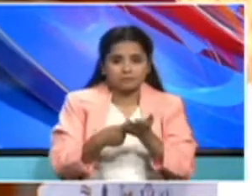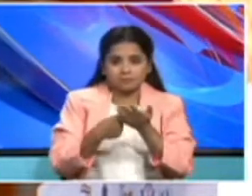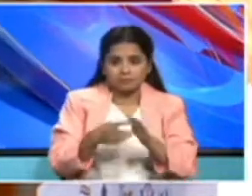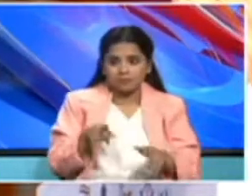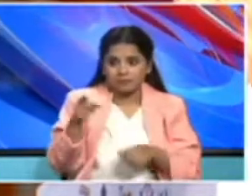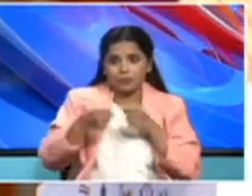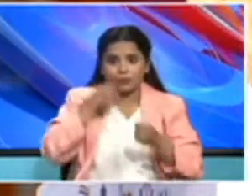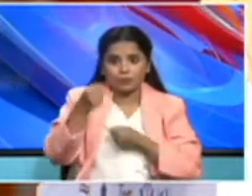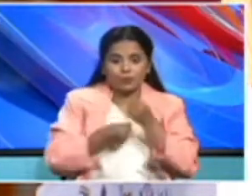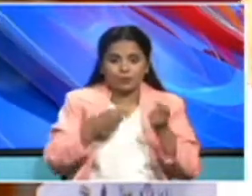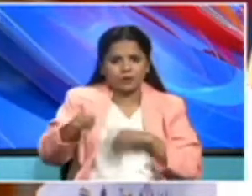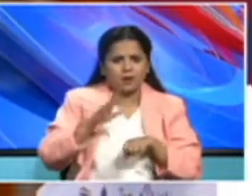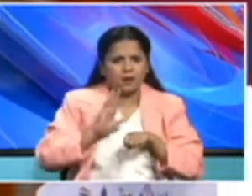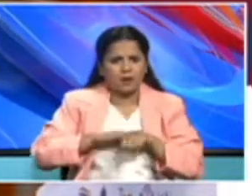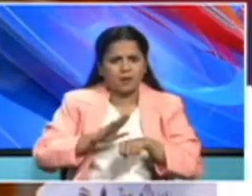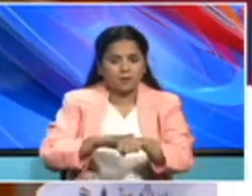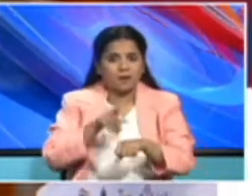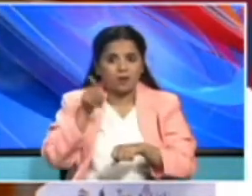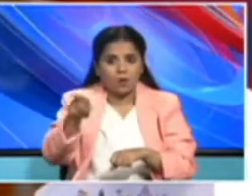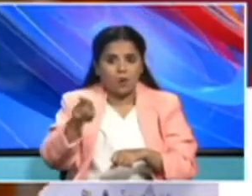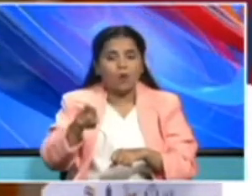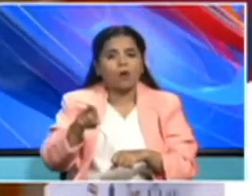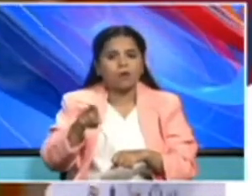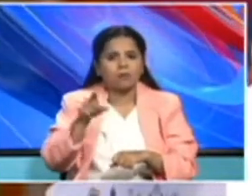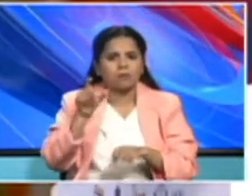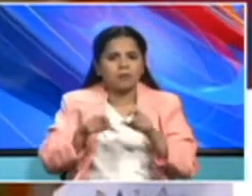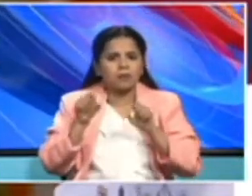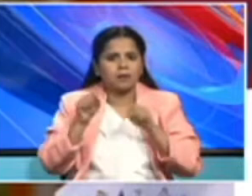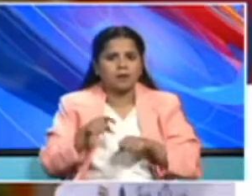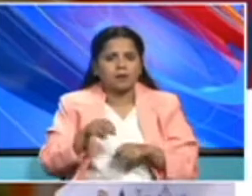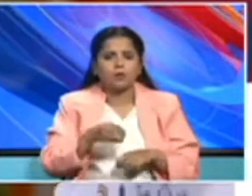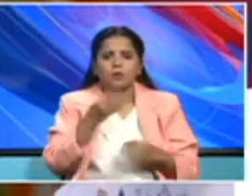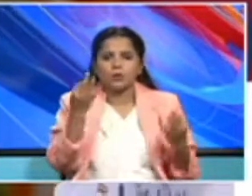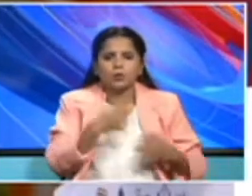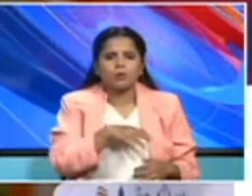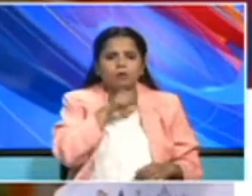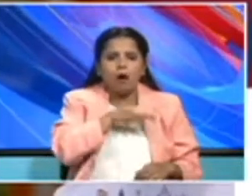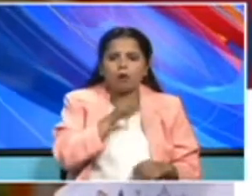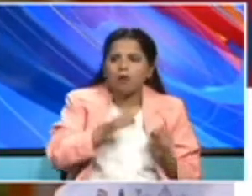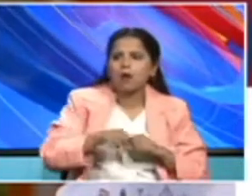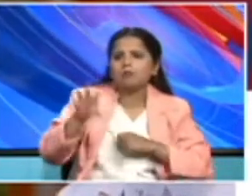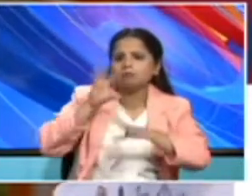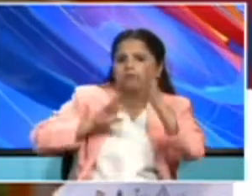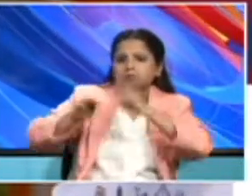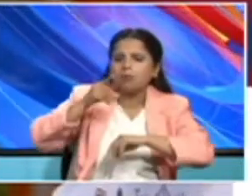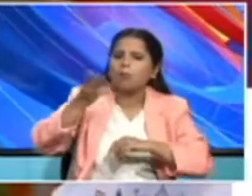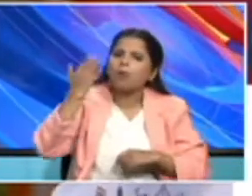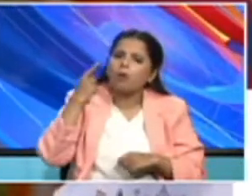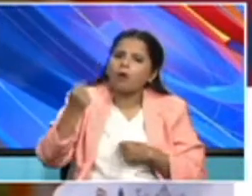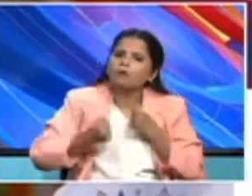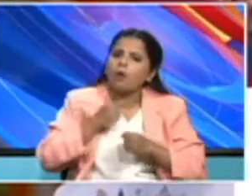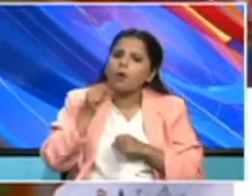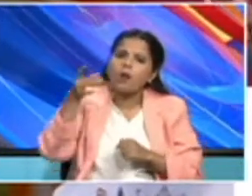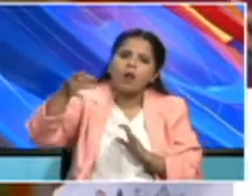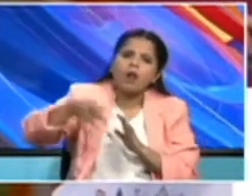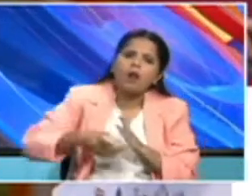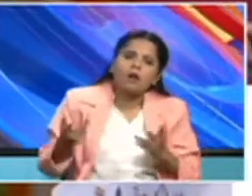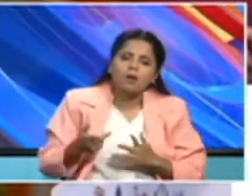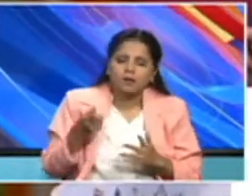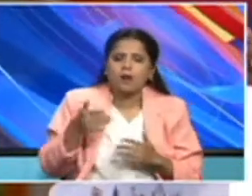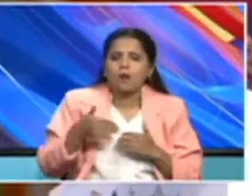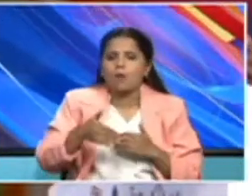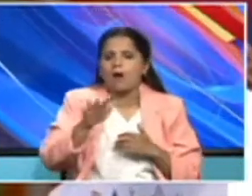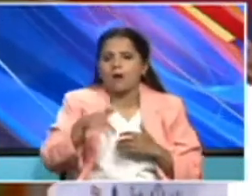वाले खिलाड़ियों के अनुभवों का लाभ नई पीढ़ी को मिल सके, इस दिशा में भी काम हो रहा